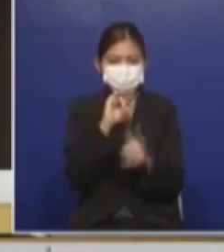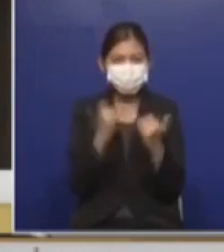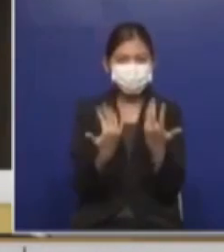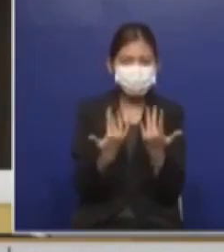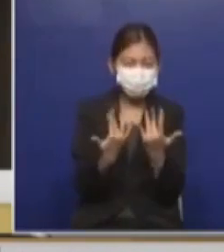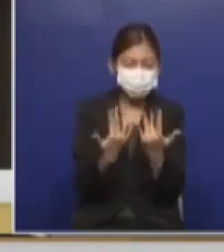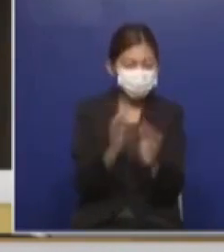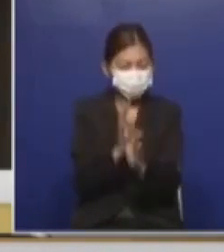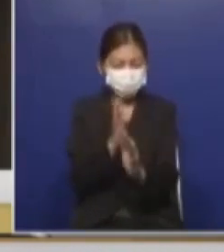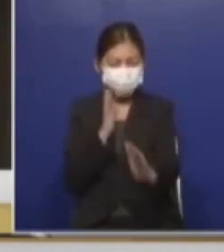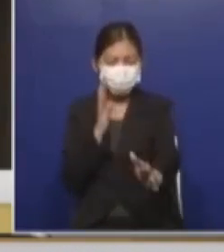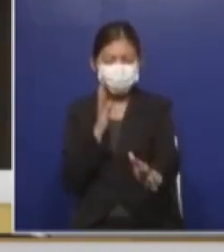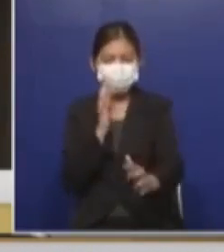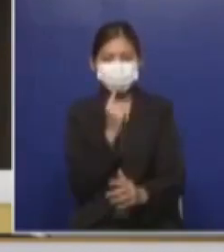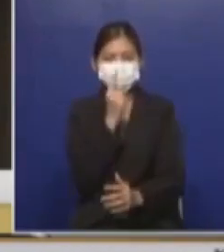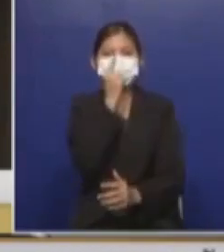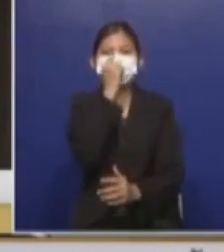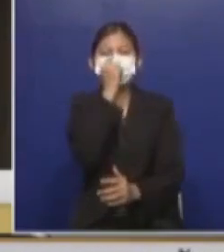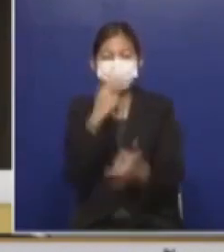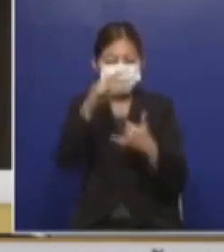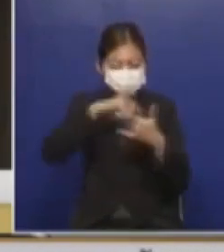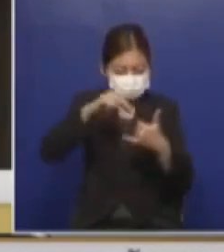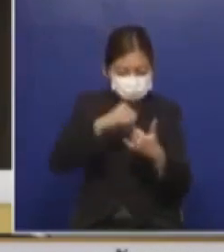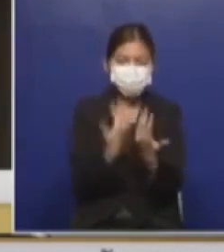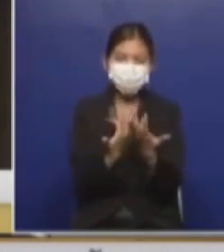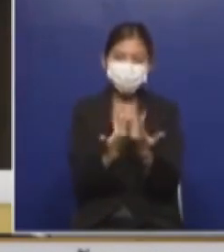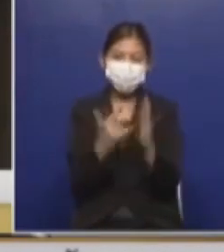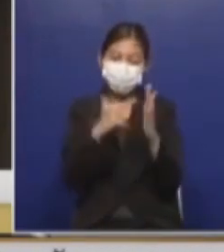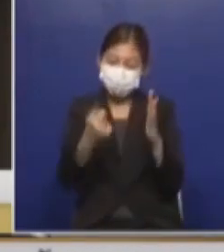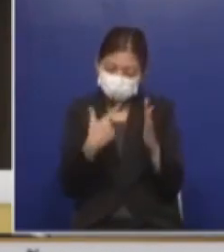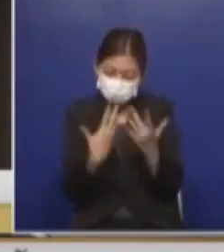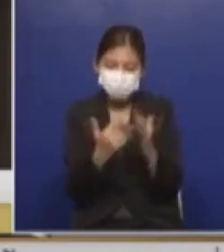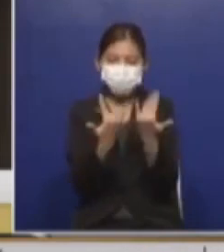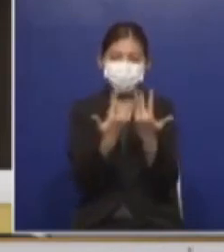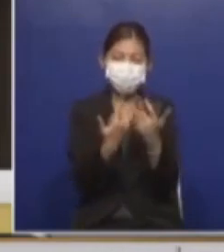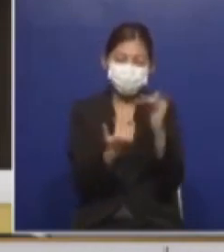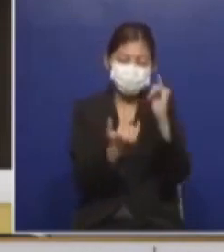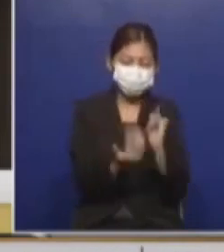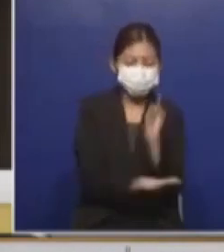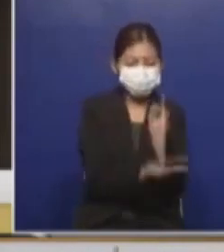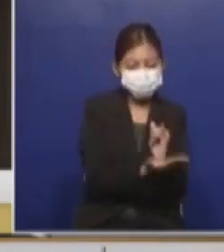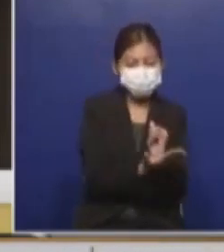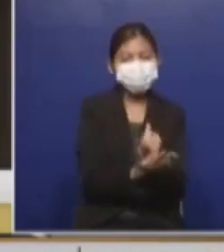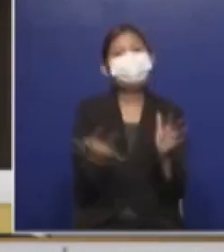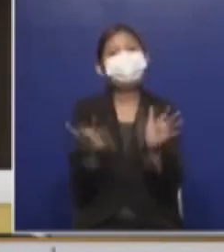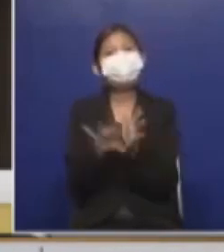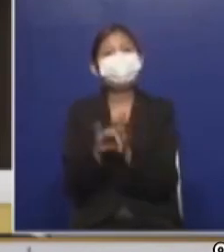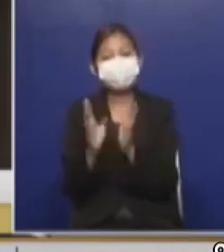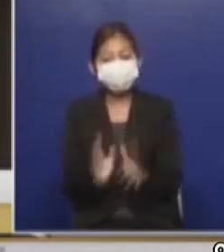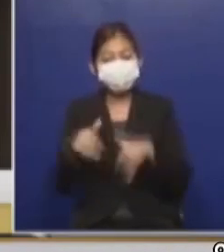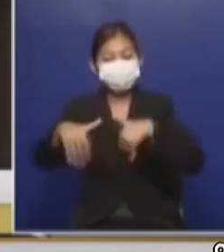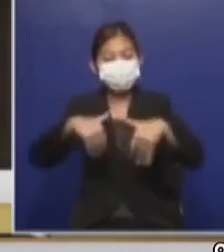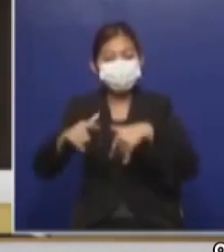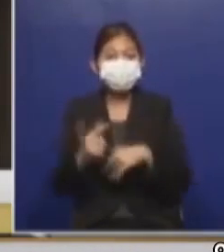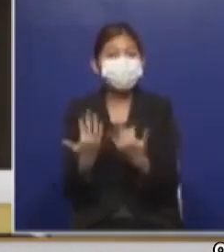ตรวจรอผลตรวจรอเตียงรอยาสุดท้ายประชาชนต้องรอความตายขน